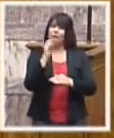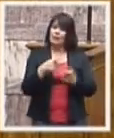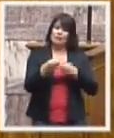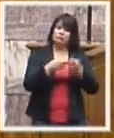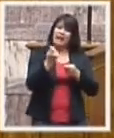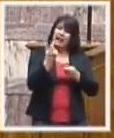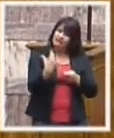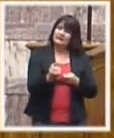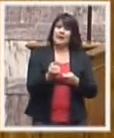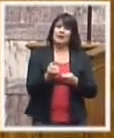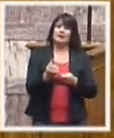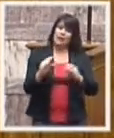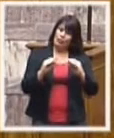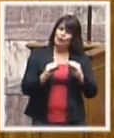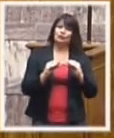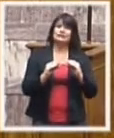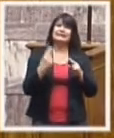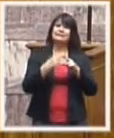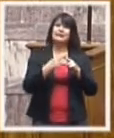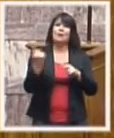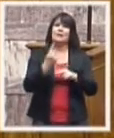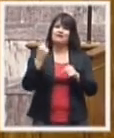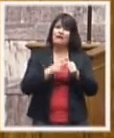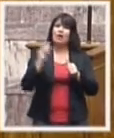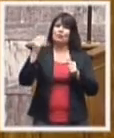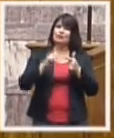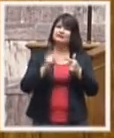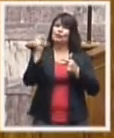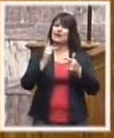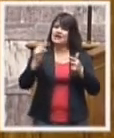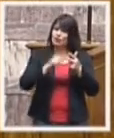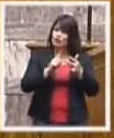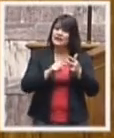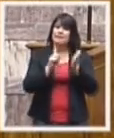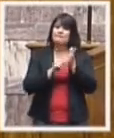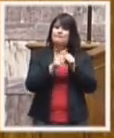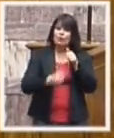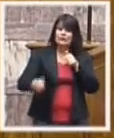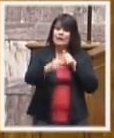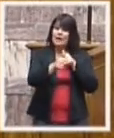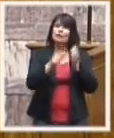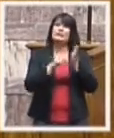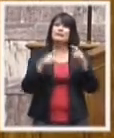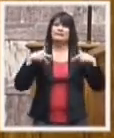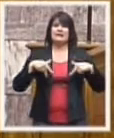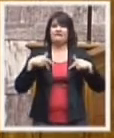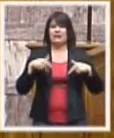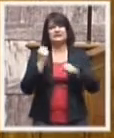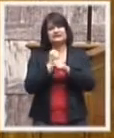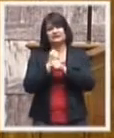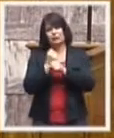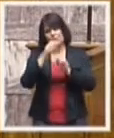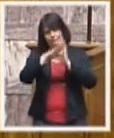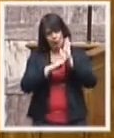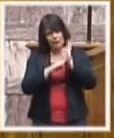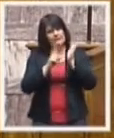με τη μεγαλύτερη σημασία για την κοινωνία, το περιβάλλον και τον πολιτισμό μας και να ενταχθεί ως προτεραιότητα στο κυβερνητικό έργο με κύριο στόχο